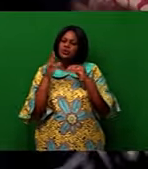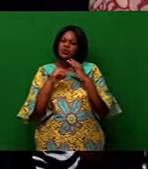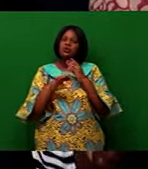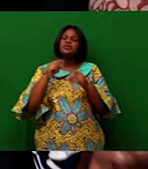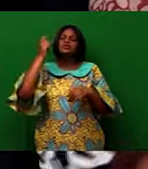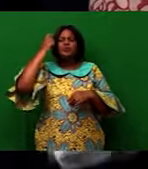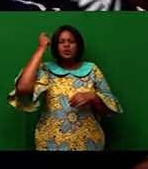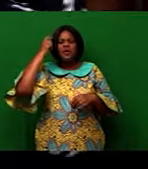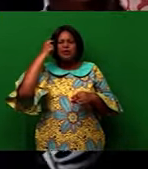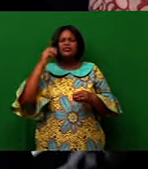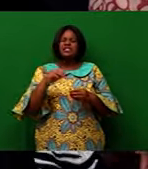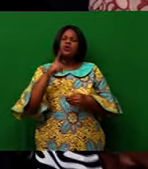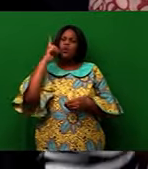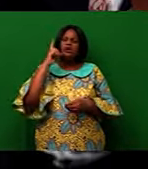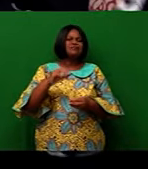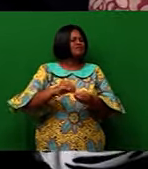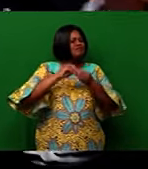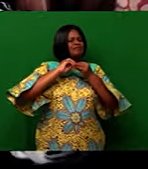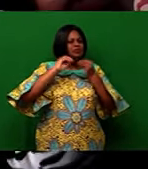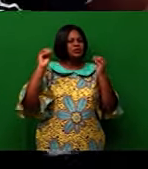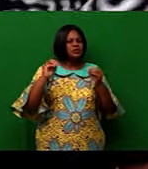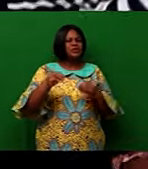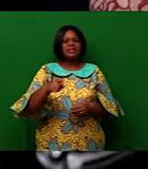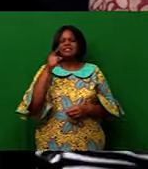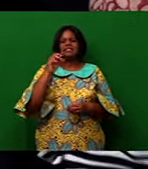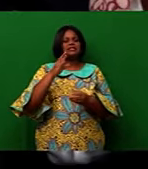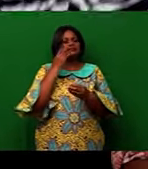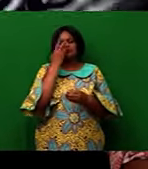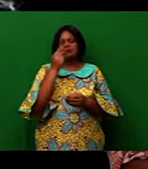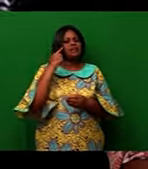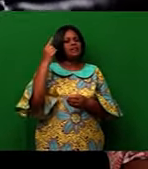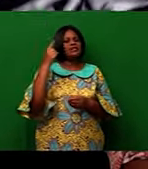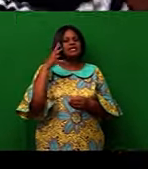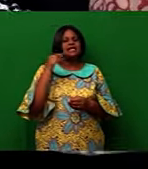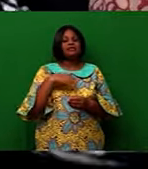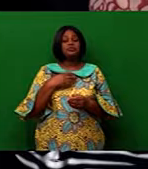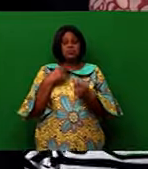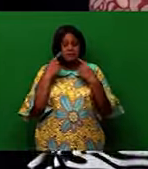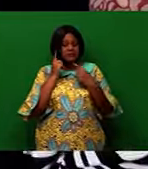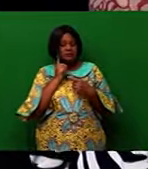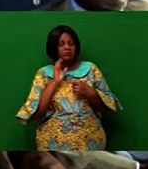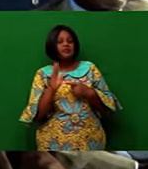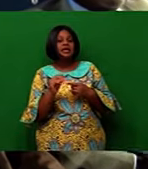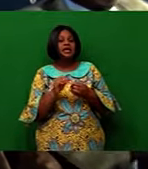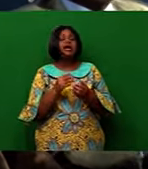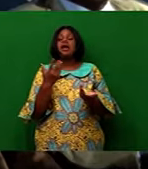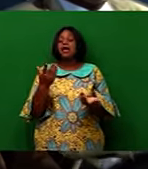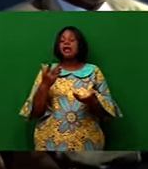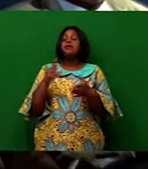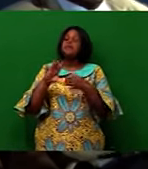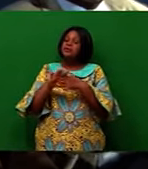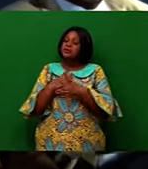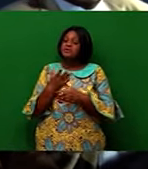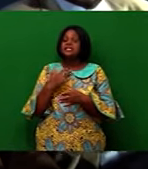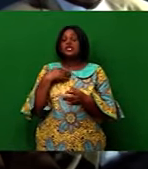neunyanzvi hwamwari nokugona kwamwari kunoita kuti barika dzacho mudzione nhasi nokuti dzakatangwa namwari wacho. Ndizvozvo mashoko